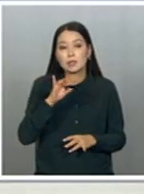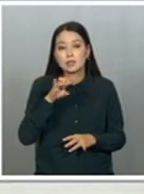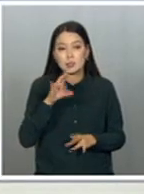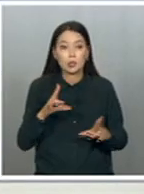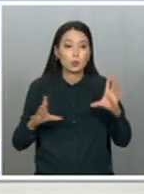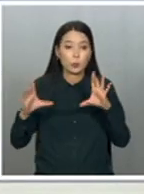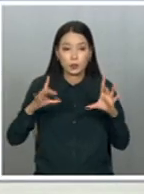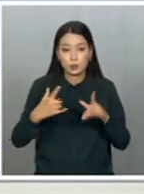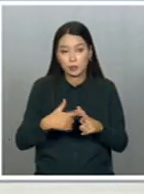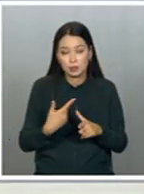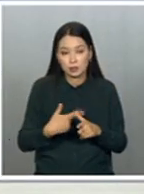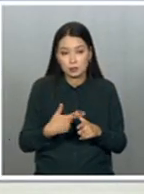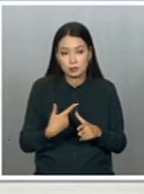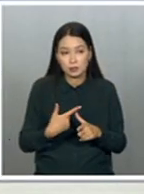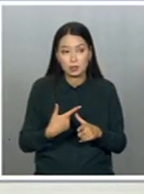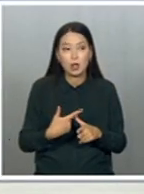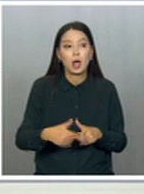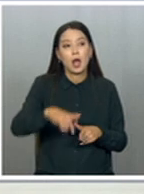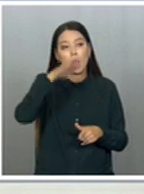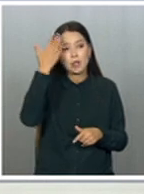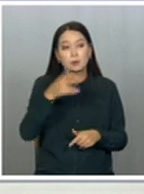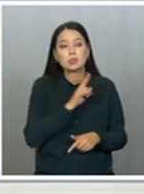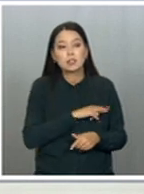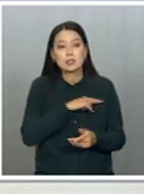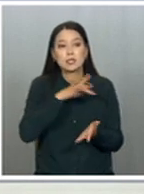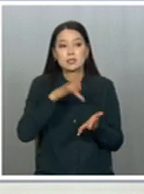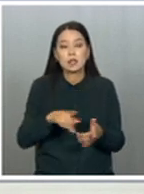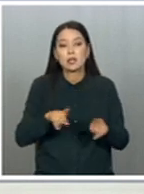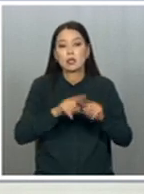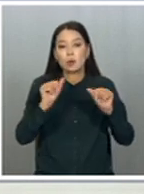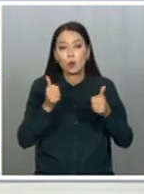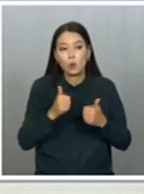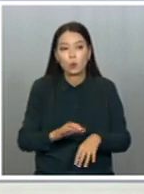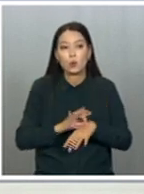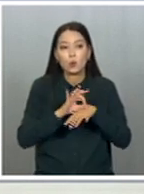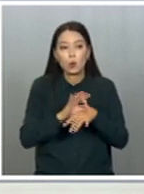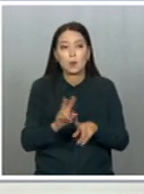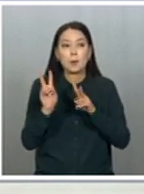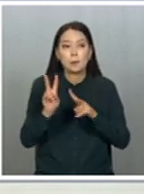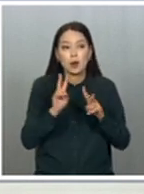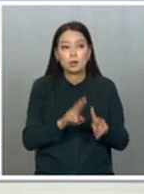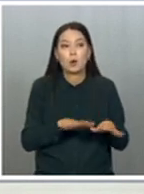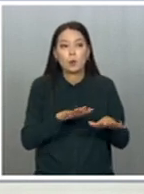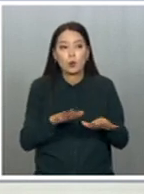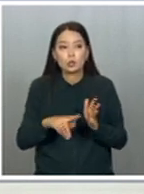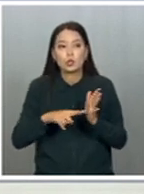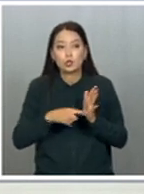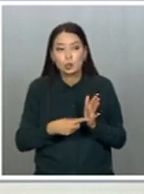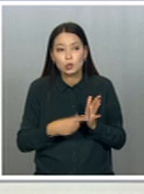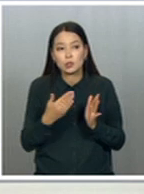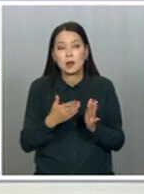аталады. Аспан сферасының центрі арқылы өтіп, бақылаушы орналасқан нүктеге тіктеуіштің